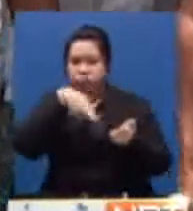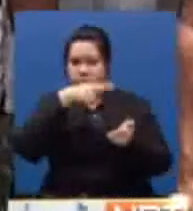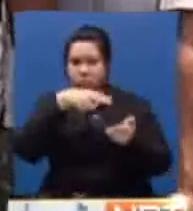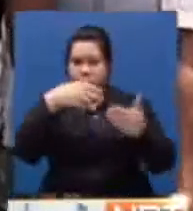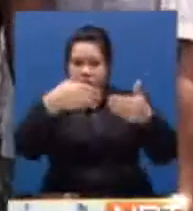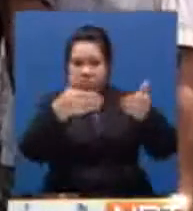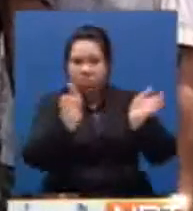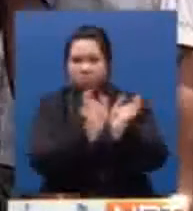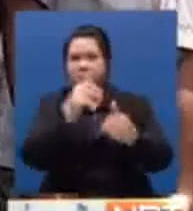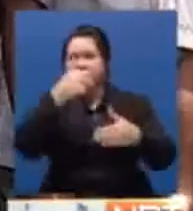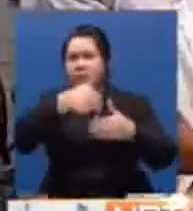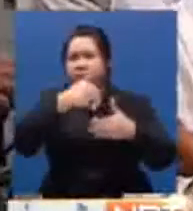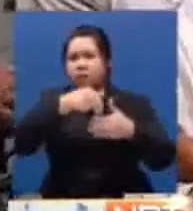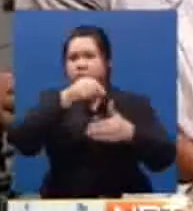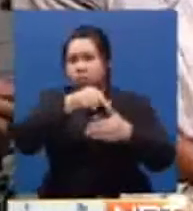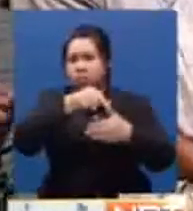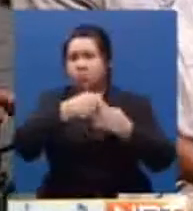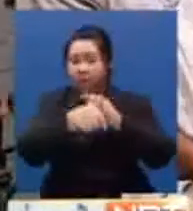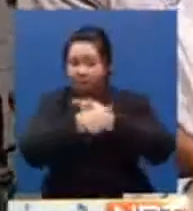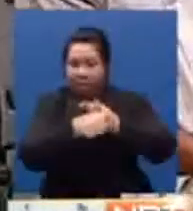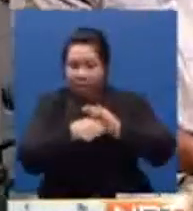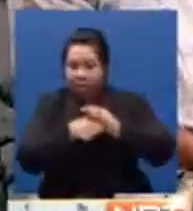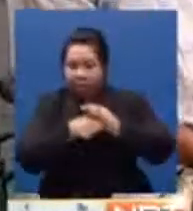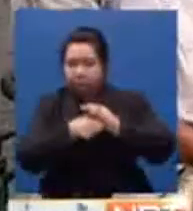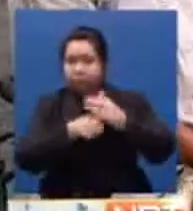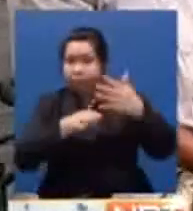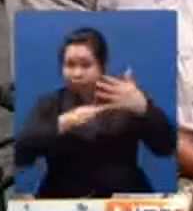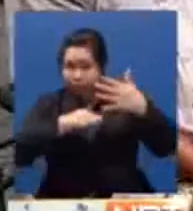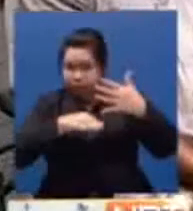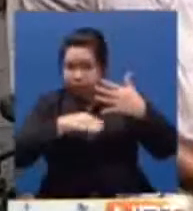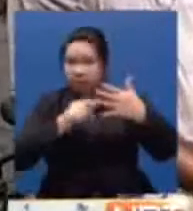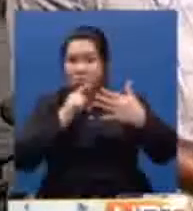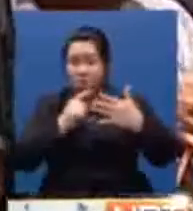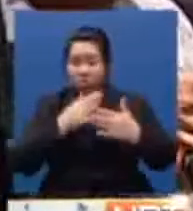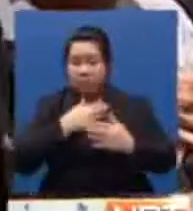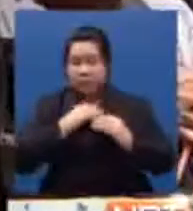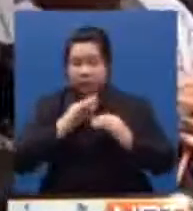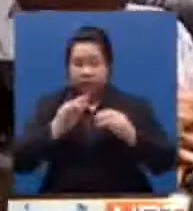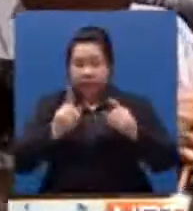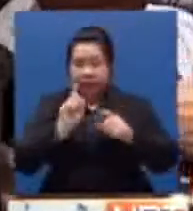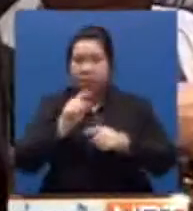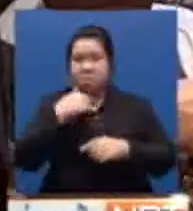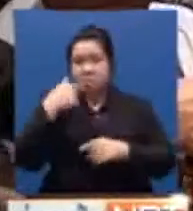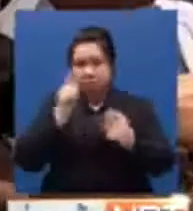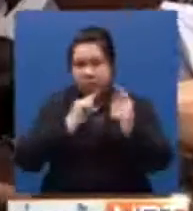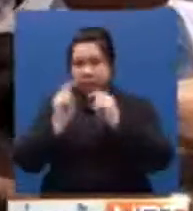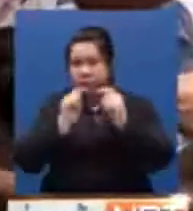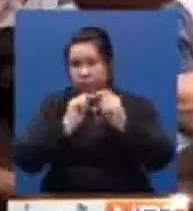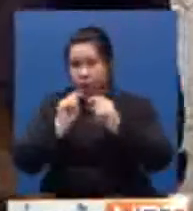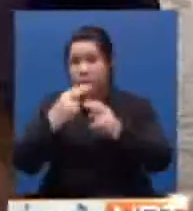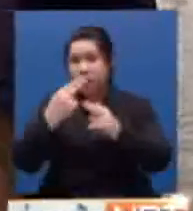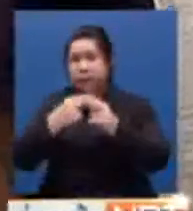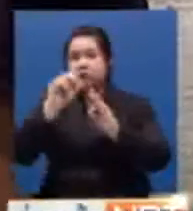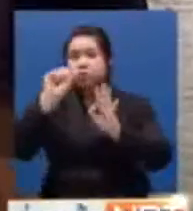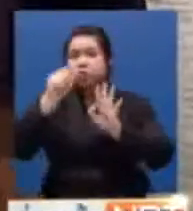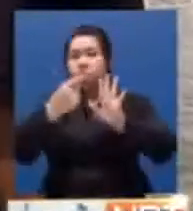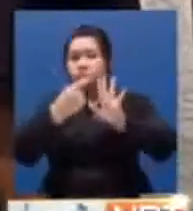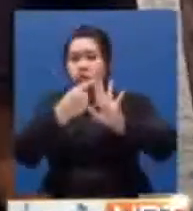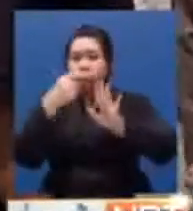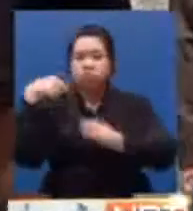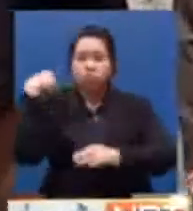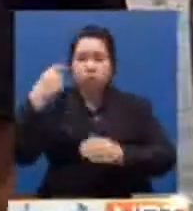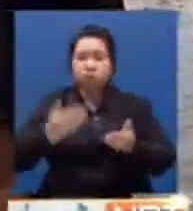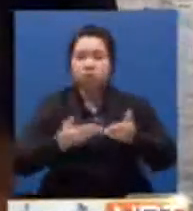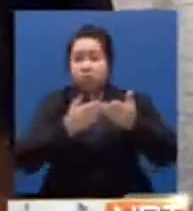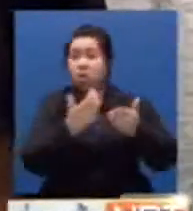ซ่อนอยู่ใต้ท้องเรือจากการสอบสวนคนคุมเรือรับสารภาพว่าได้รับการติดต่อจากนายทุนชื่อเจสุว่าจ้างให้นำเรือไปร